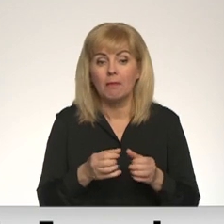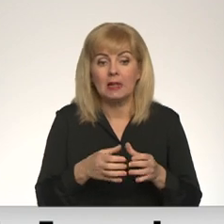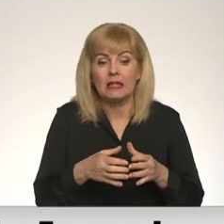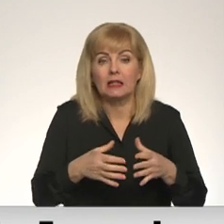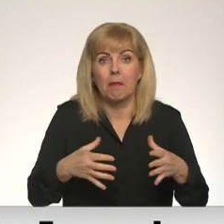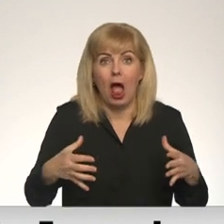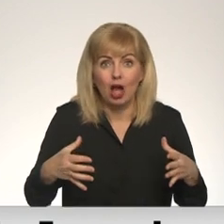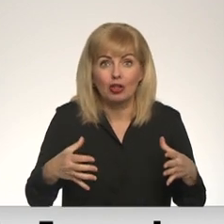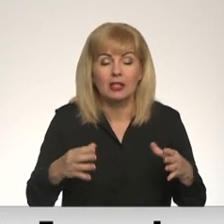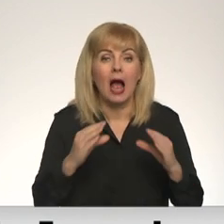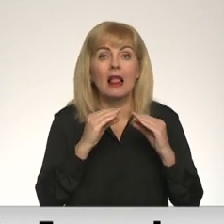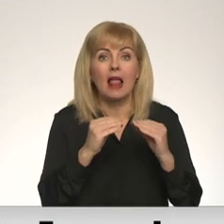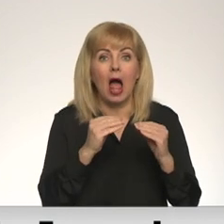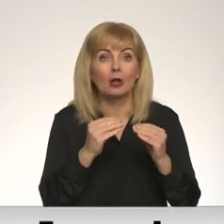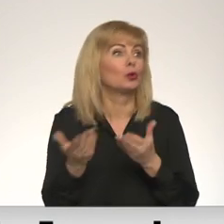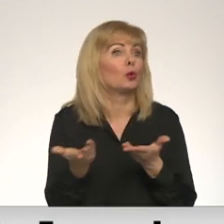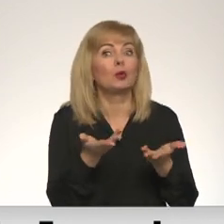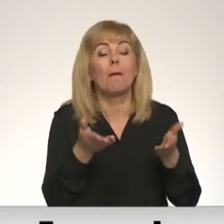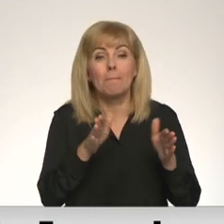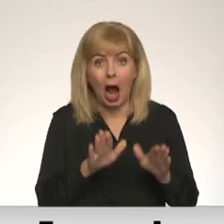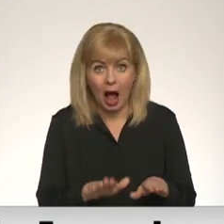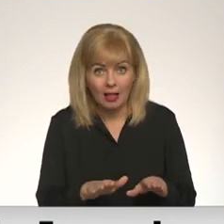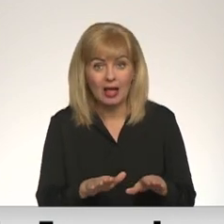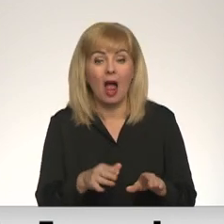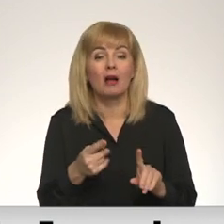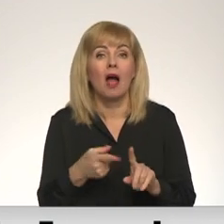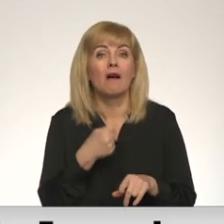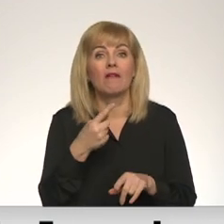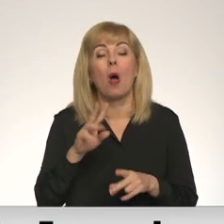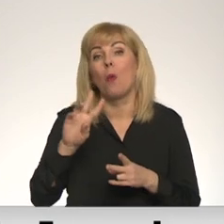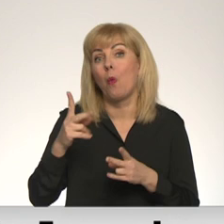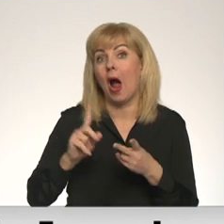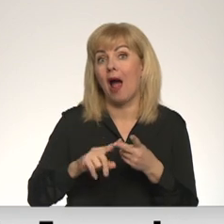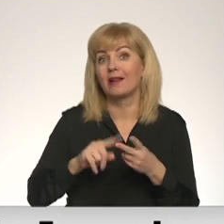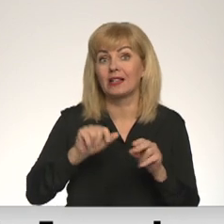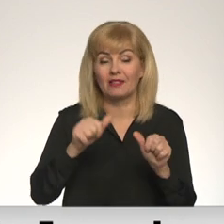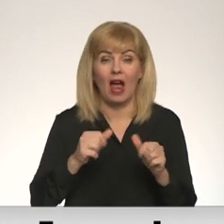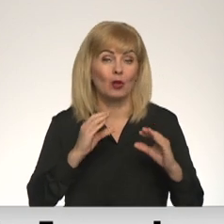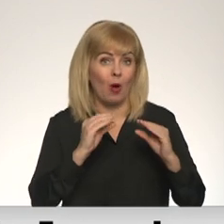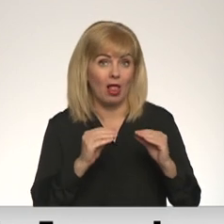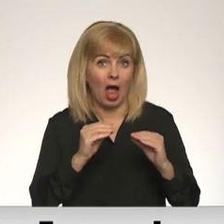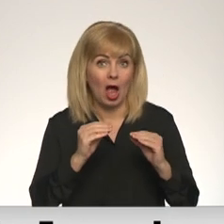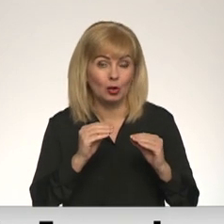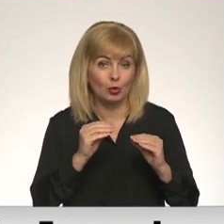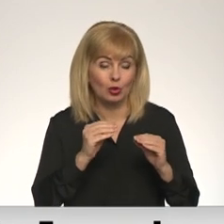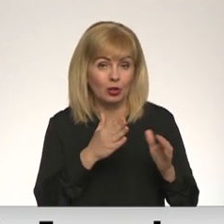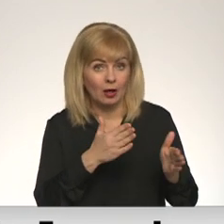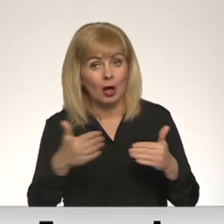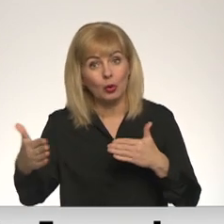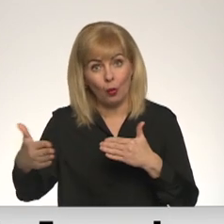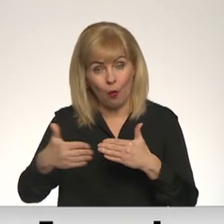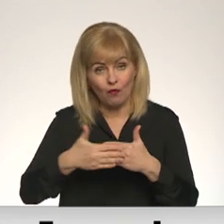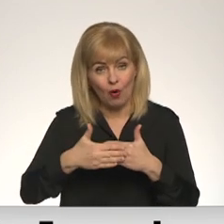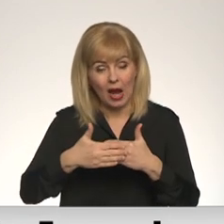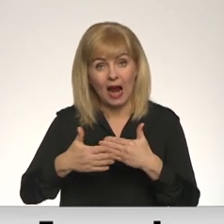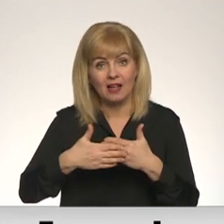un loģiski, ka ledum kaut kur jāpaliek. Un tad ir vēl otrs veids, kad ledus kāpj ārā krastos tādā jau